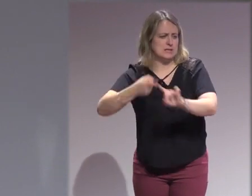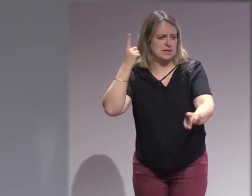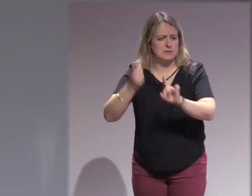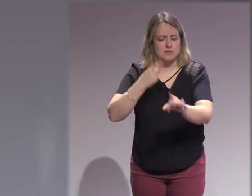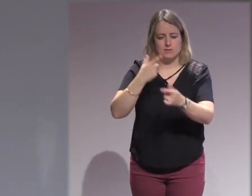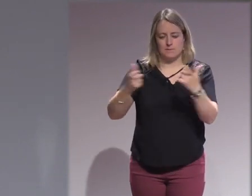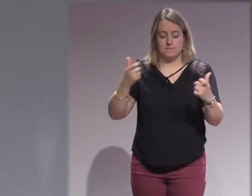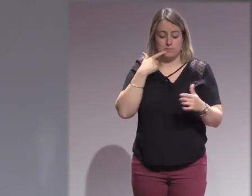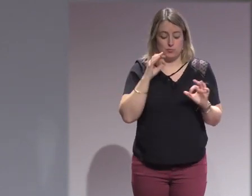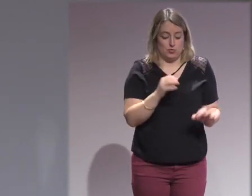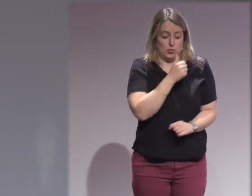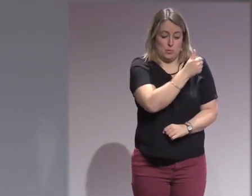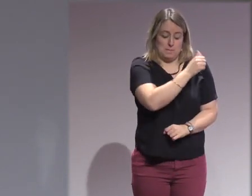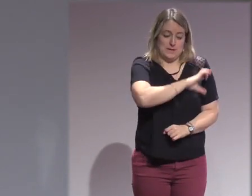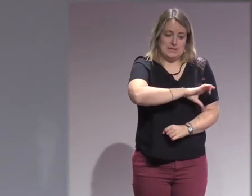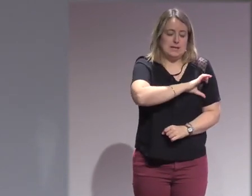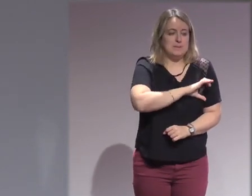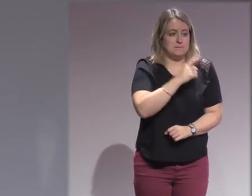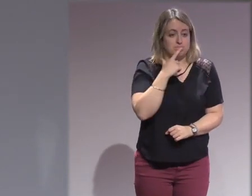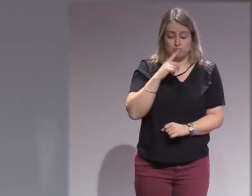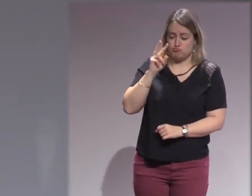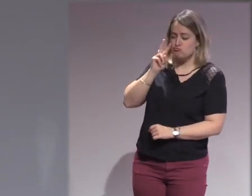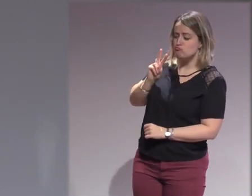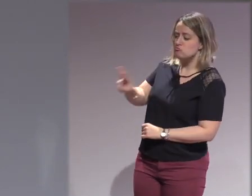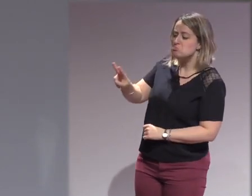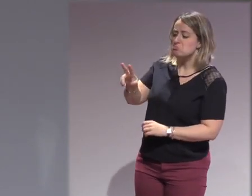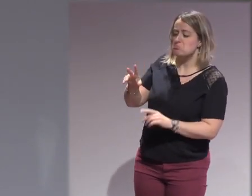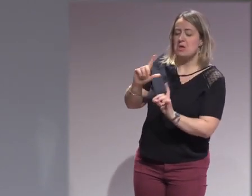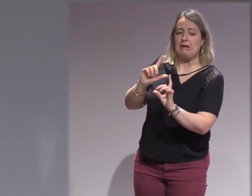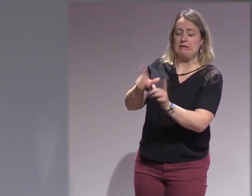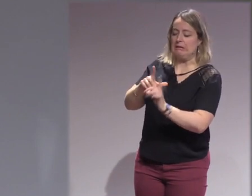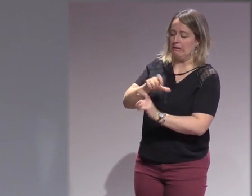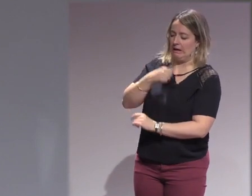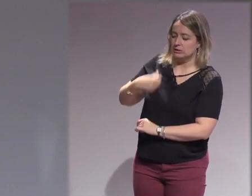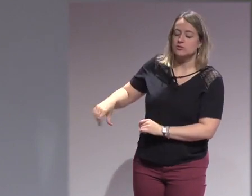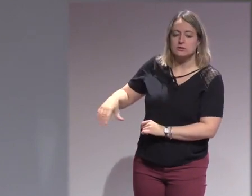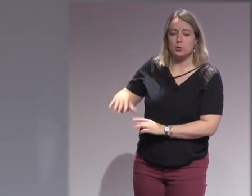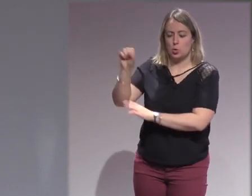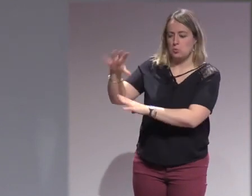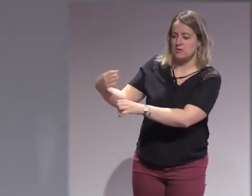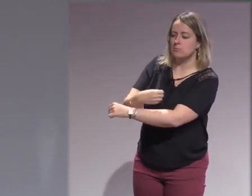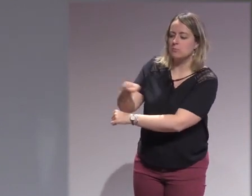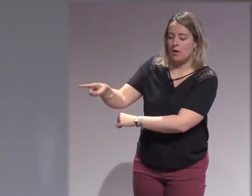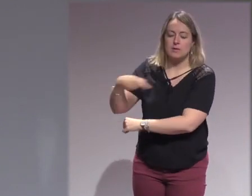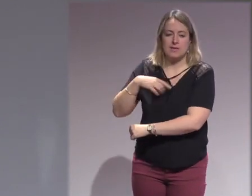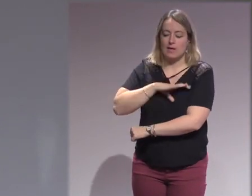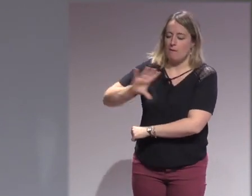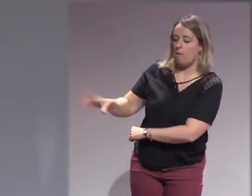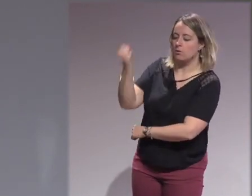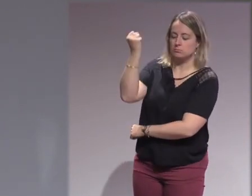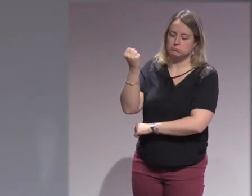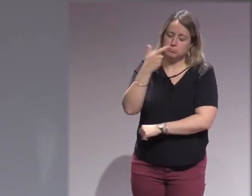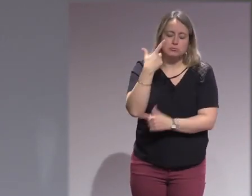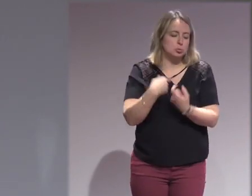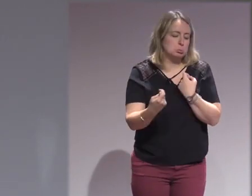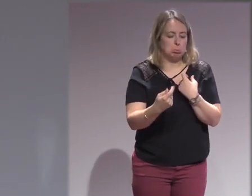tenté aussi de se mêler de la guerre en Chine, qui a été donc gagnée par les communistes. Mais enfin, ça n'a pas duré très longtemps. Mais à ce moment-là,